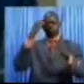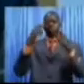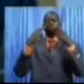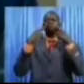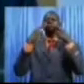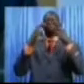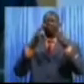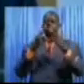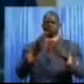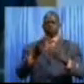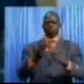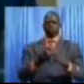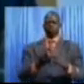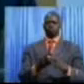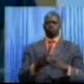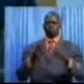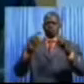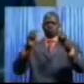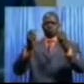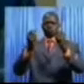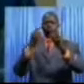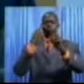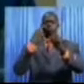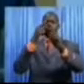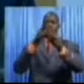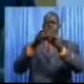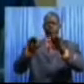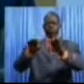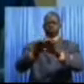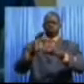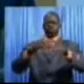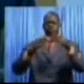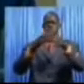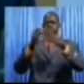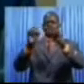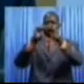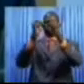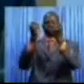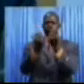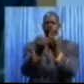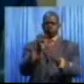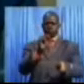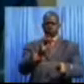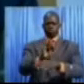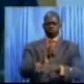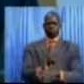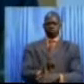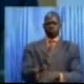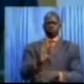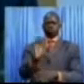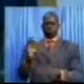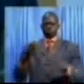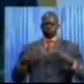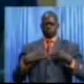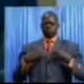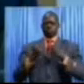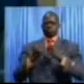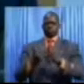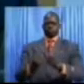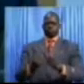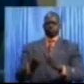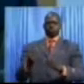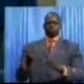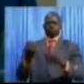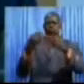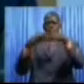terme à notre ambition commune de bâtir une société ivoirienne et burkinabé forte, de son